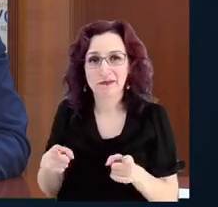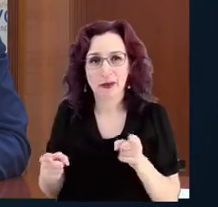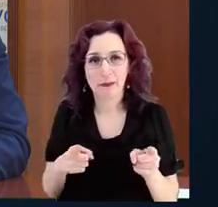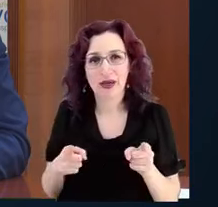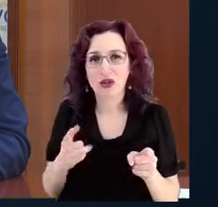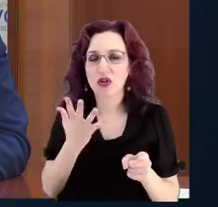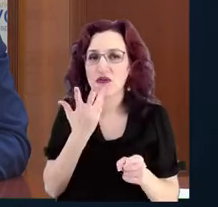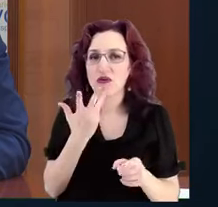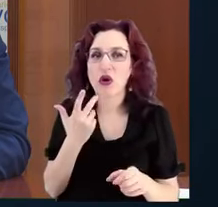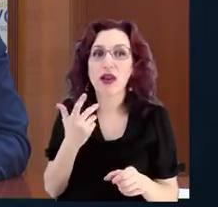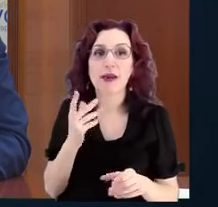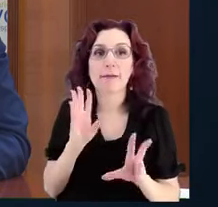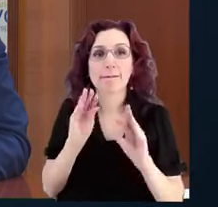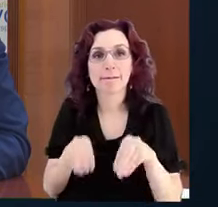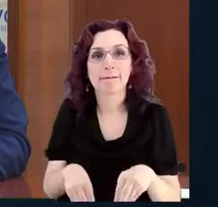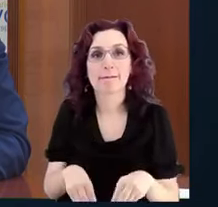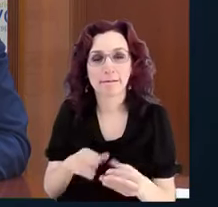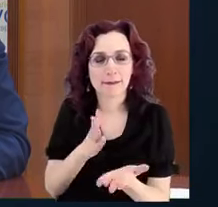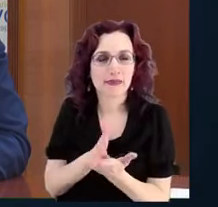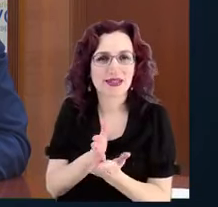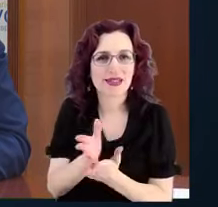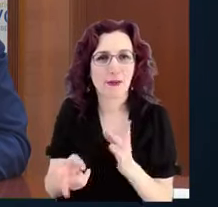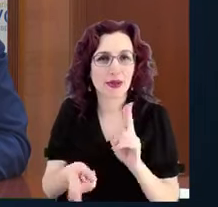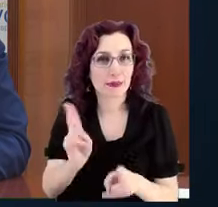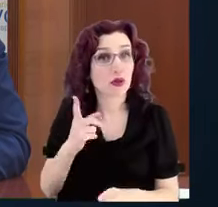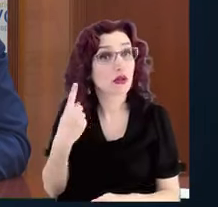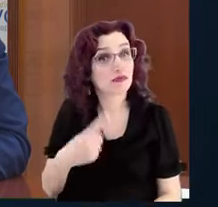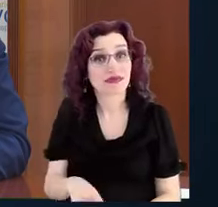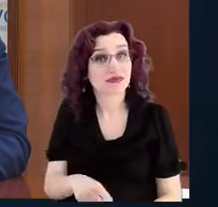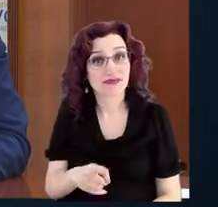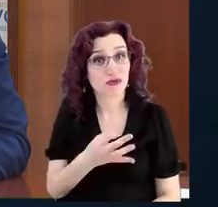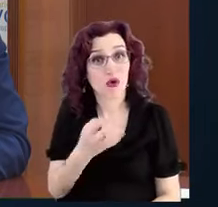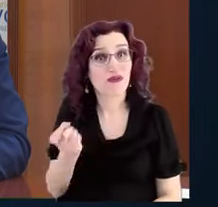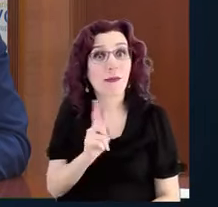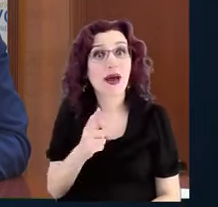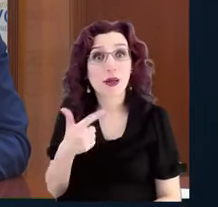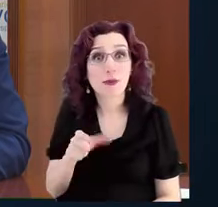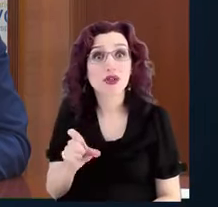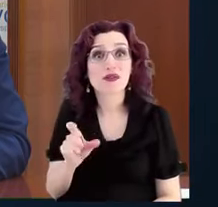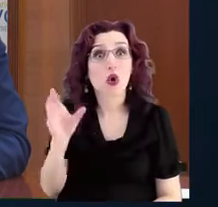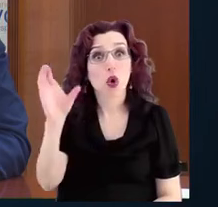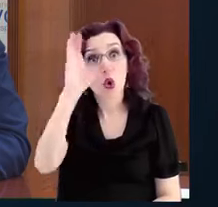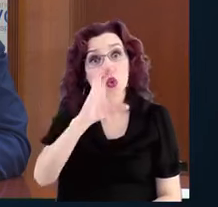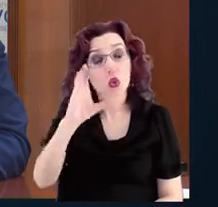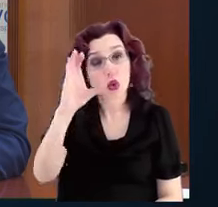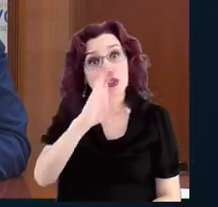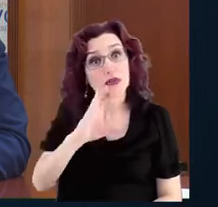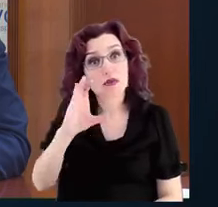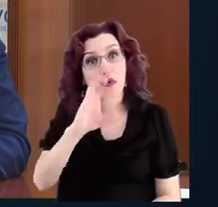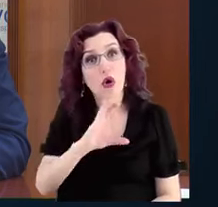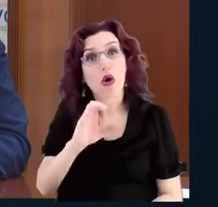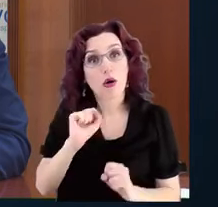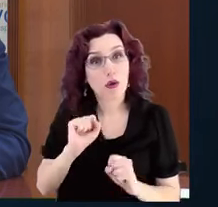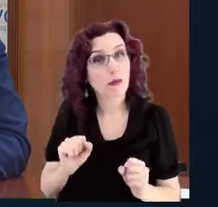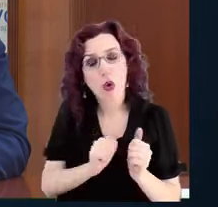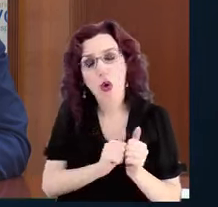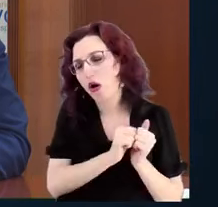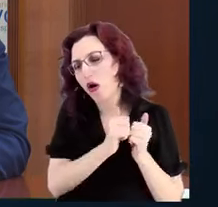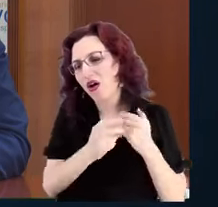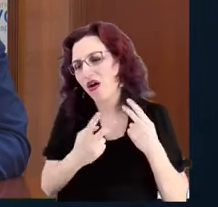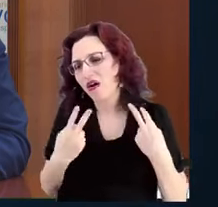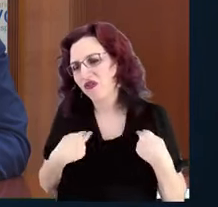di guerron ea mente perché non è così perché invece vuol dire di questo di turismo si vive si vive bene anche per tutta la propria carriera